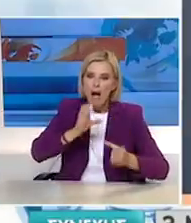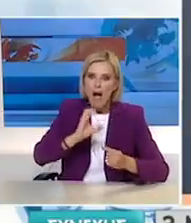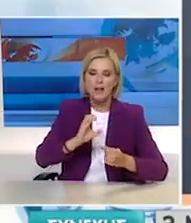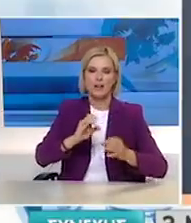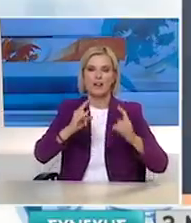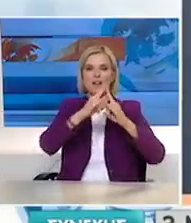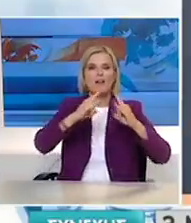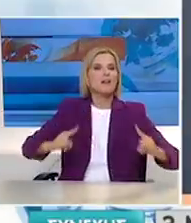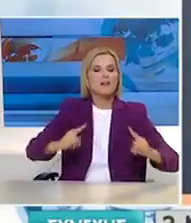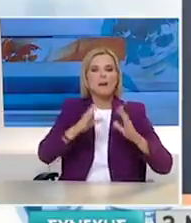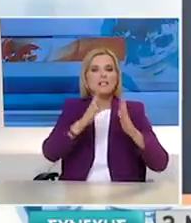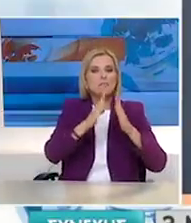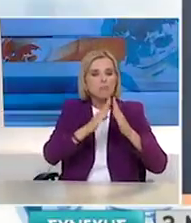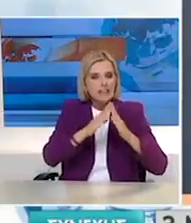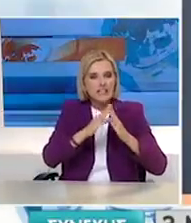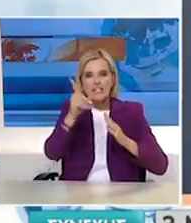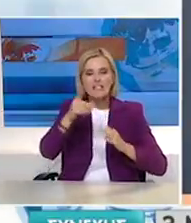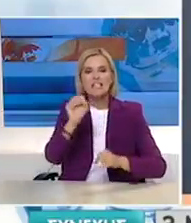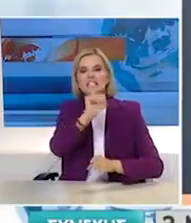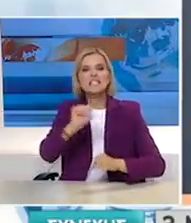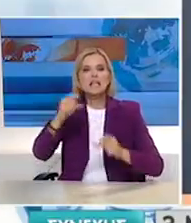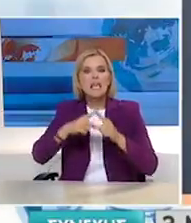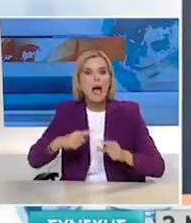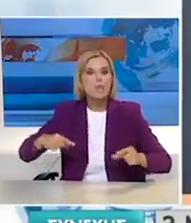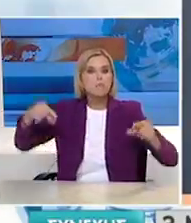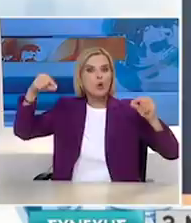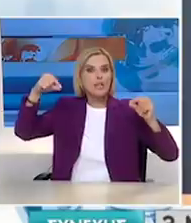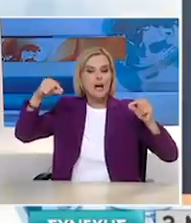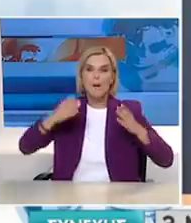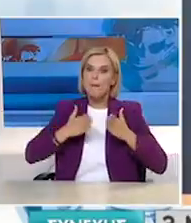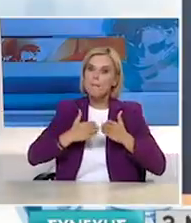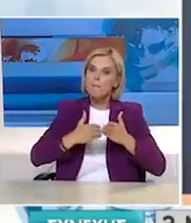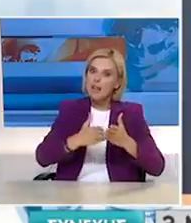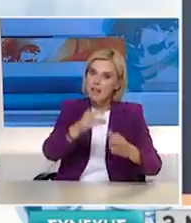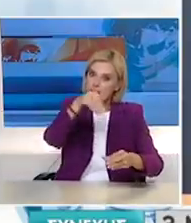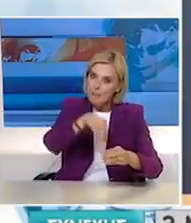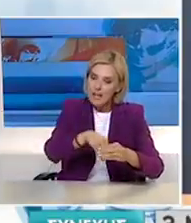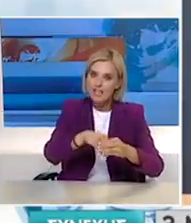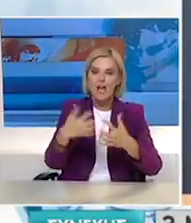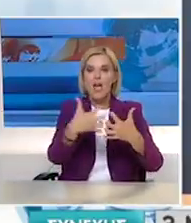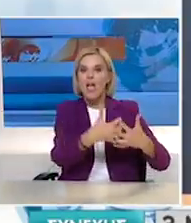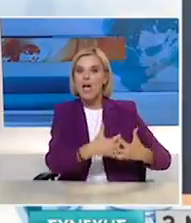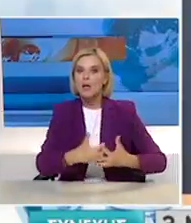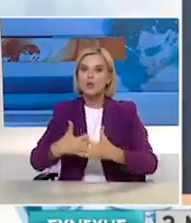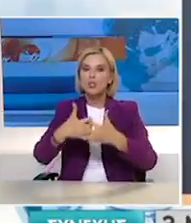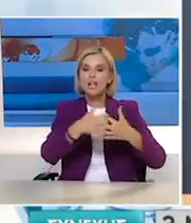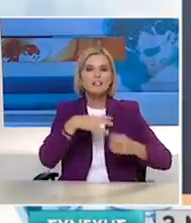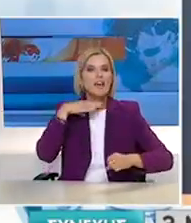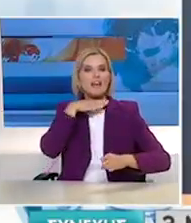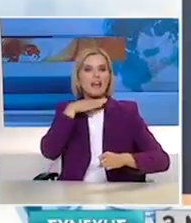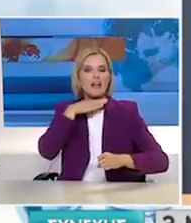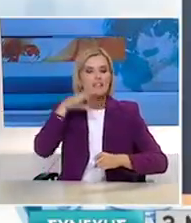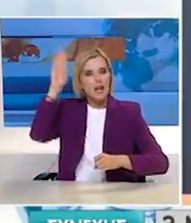των μεταναστών στη Σιγκαπούρη, τα μπαρ ζωντανής μουσικής στην Ιαπωνία, τα πλοία, τα κρουαζιερόπλοια, τα εργοστάσια επεξεργασίας κρέατος στη